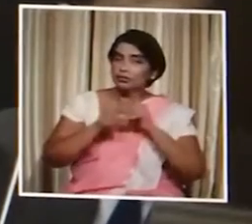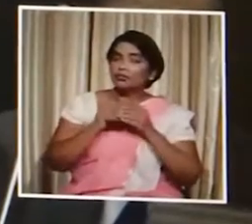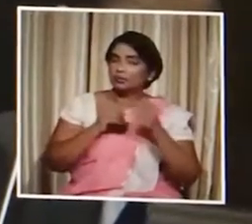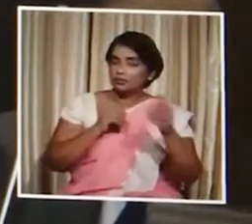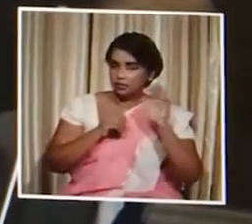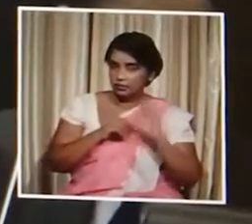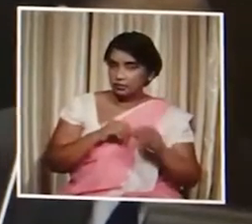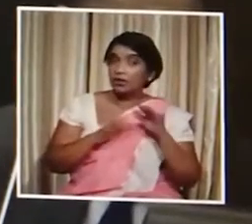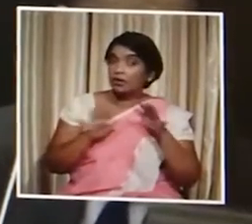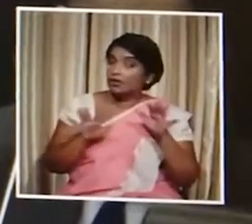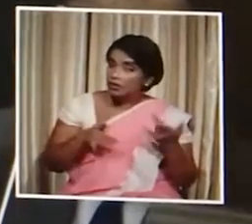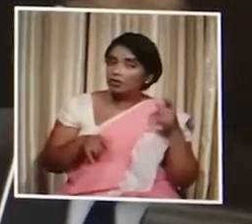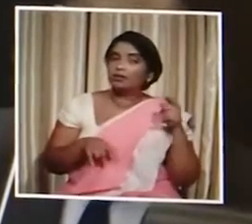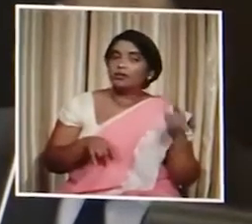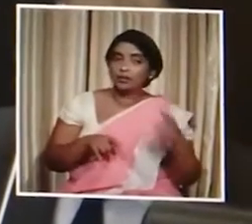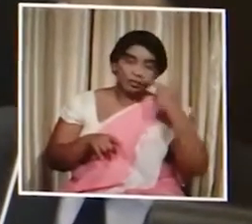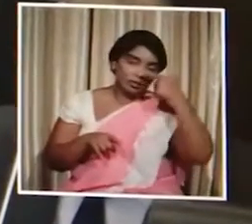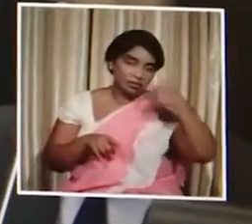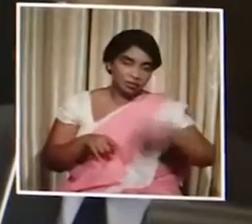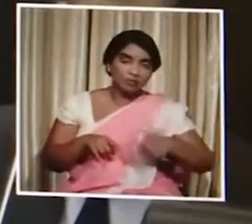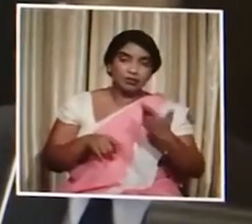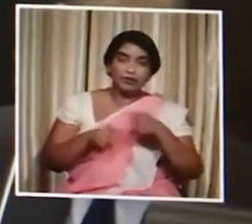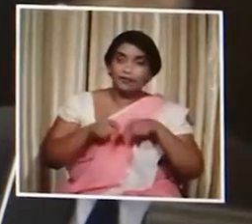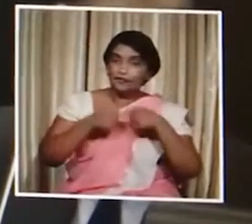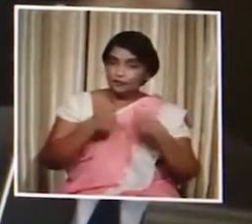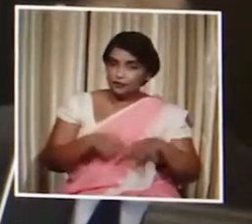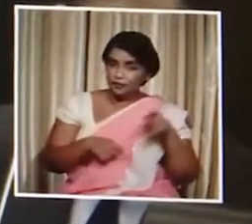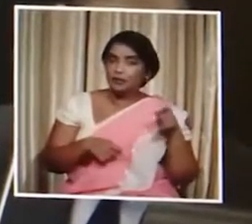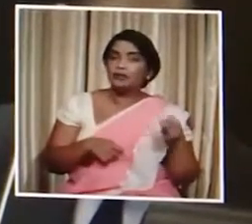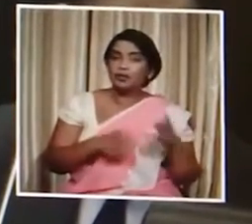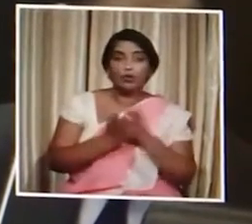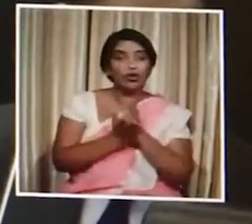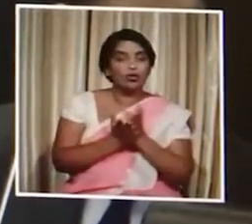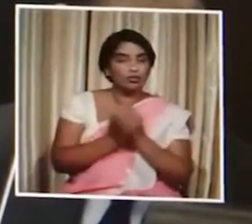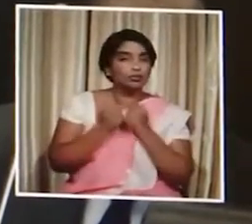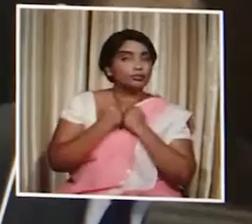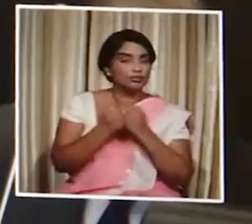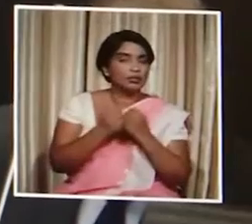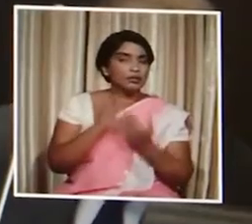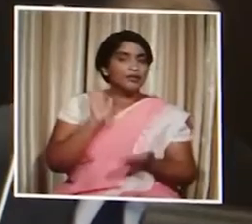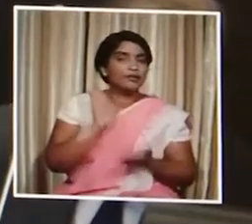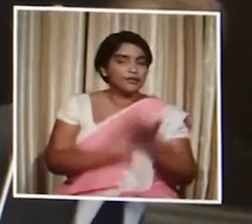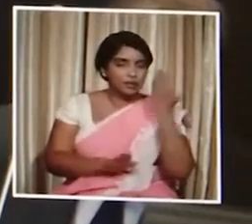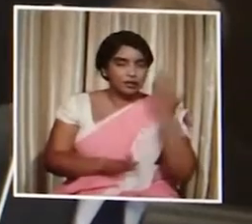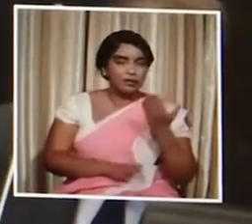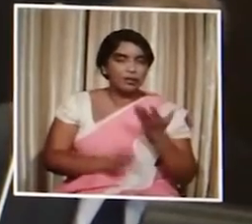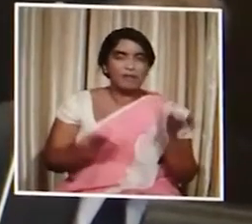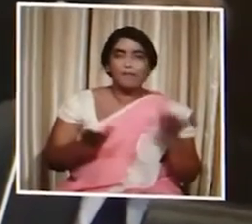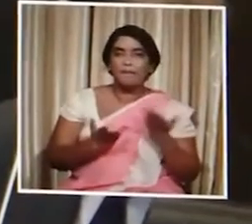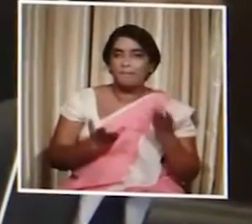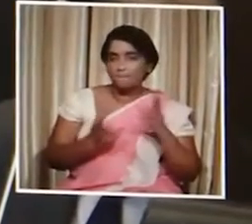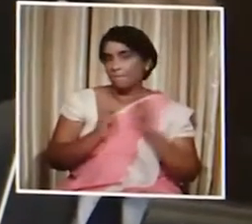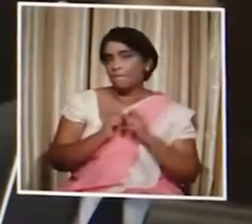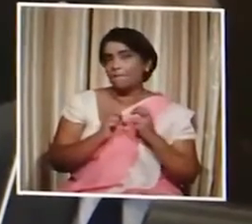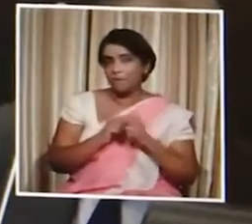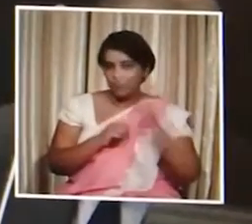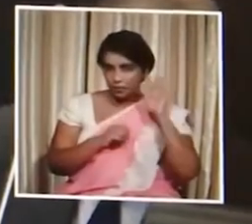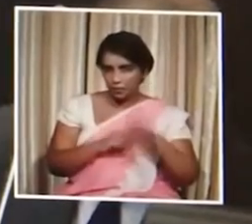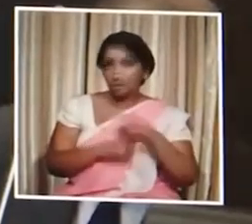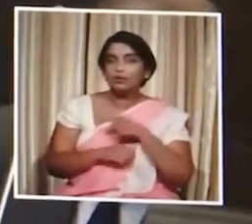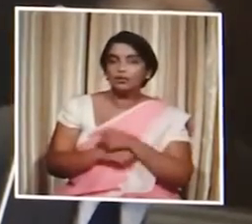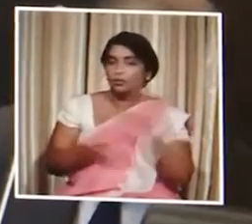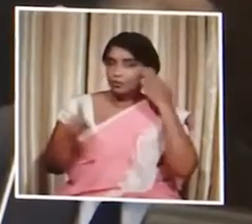වෙනවා. නැතිනම් මේ ඉන්ධන පිරිවැය යටතේ දුම්රිය ධාවනය වැඩි කරන්න පුළුවන් කමක් නැති තත්ත්වයේ ඇති වෙන නිසා